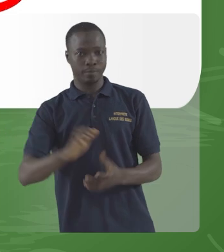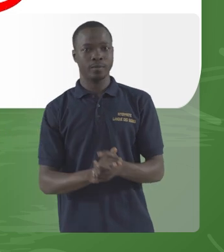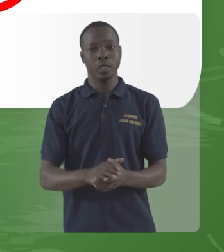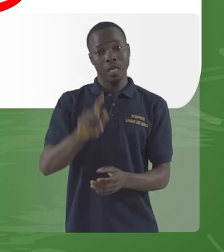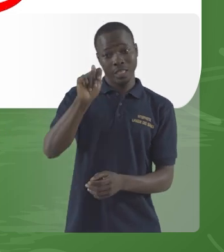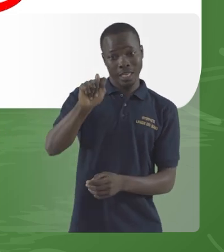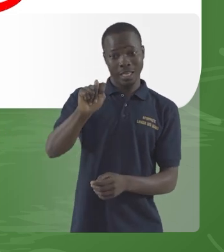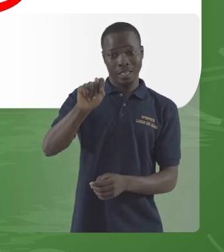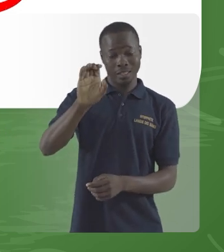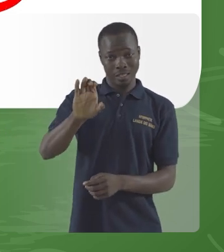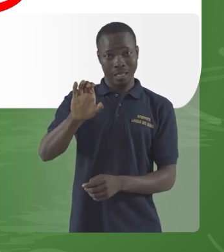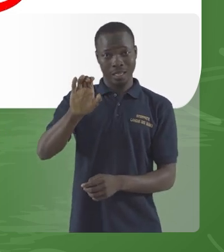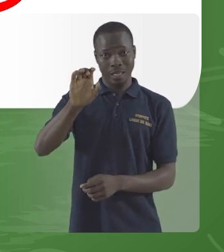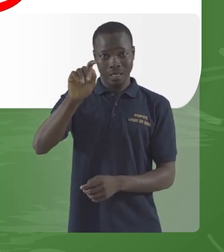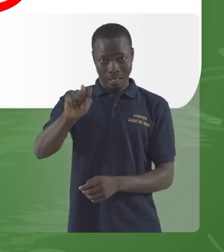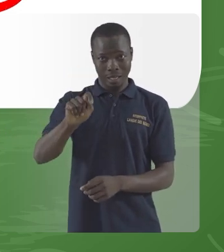TCT.